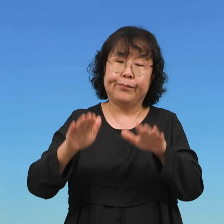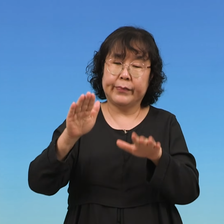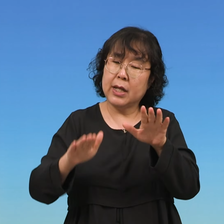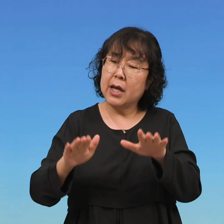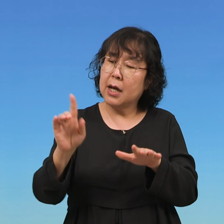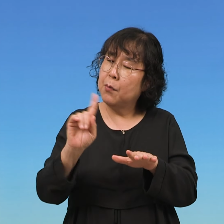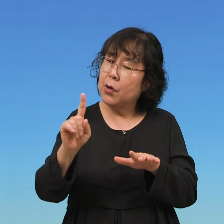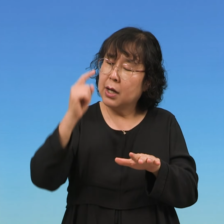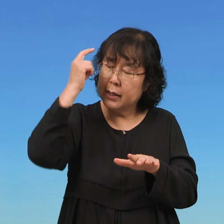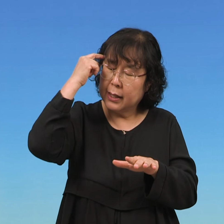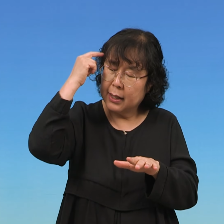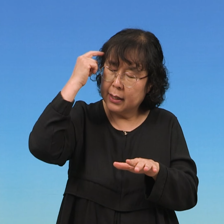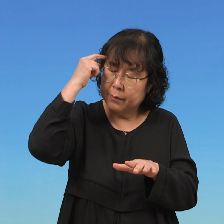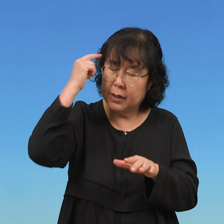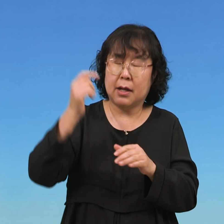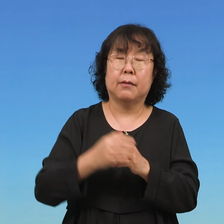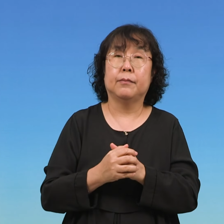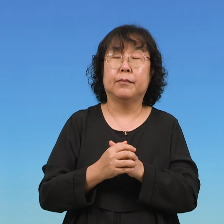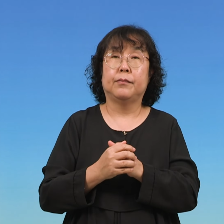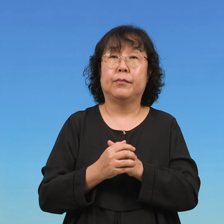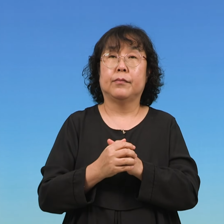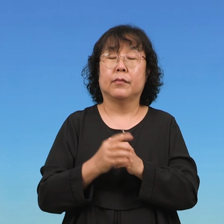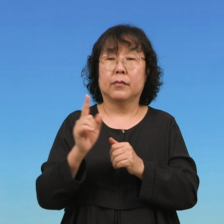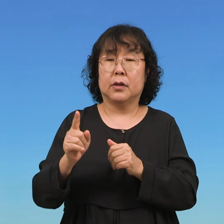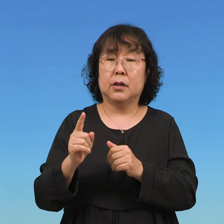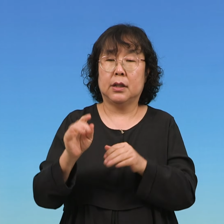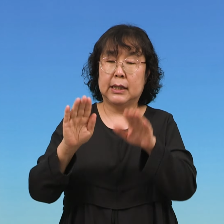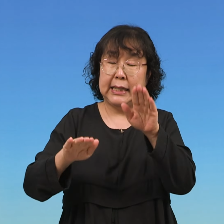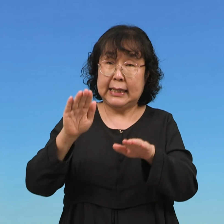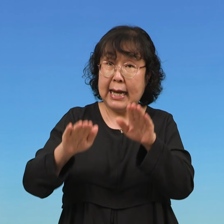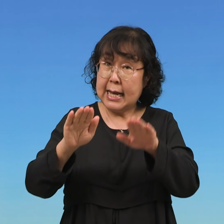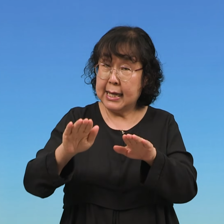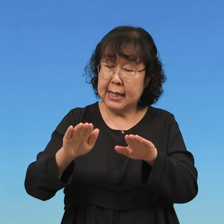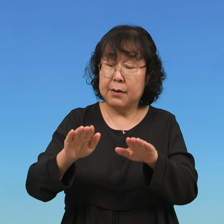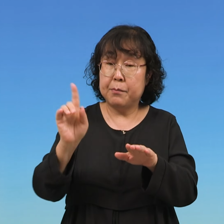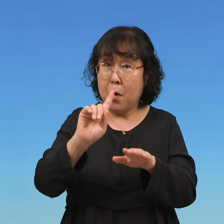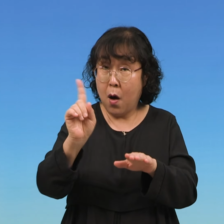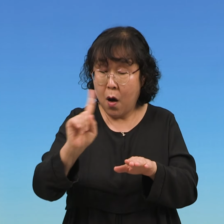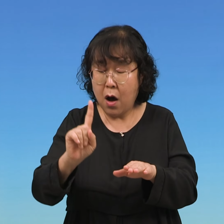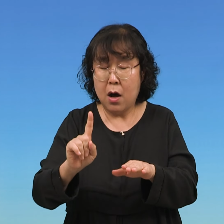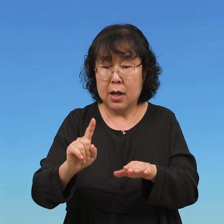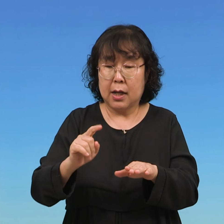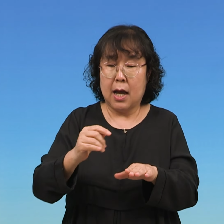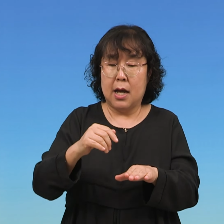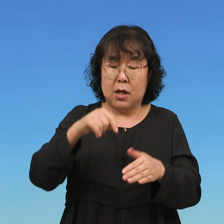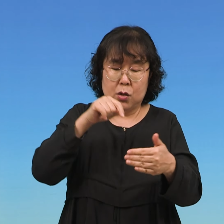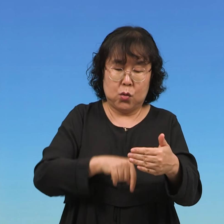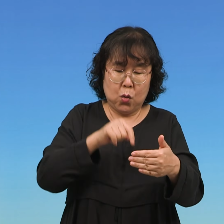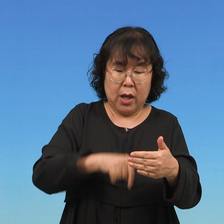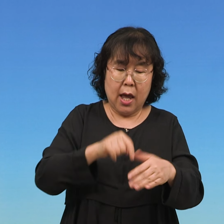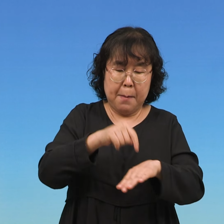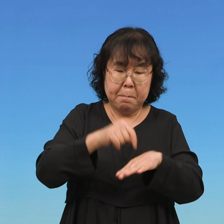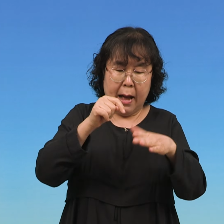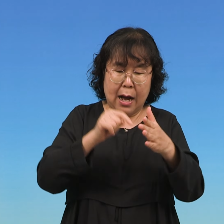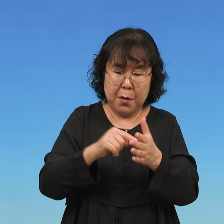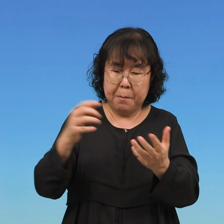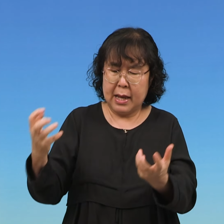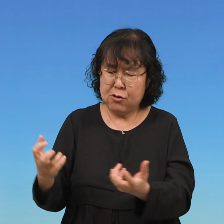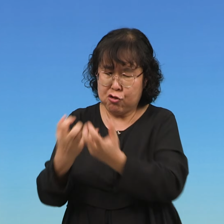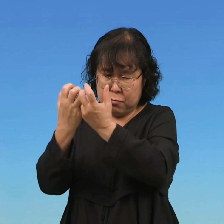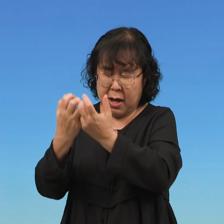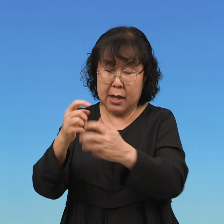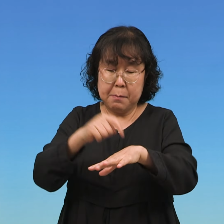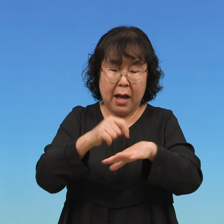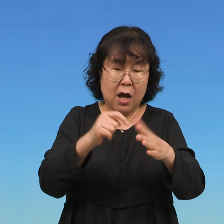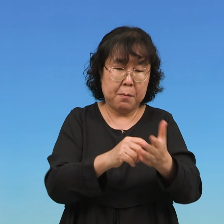개아시아의 차이가 뭐냐 저는 그게이 내적인 결핍과 내적인 충만의 차이라고 생각합니다 이거는